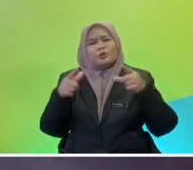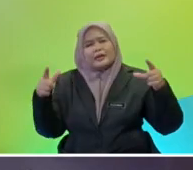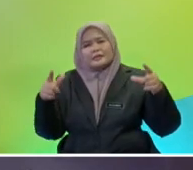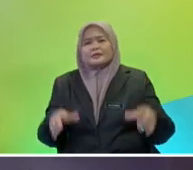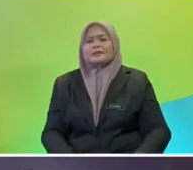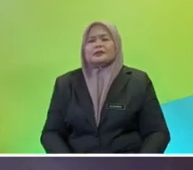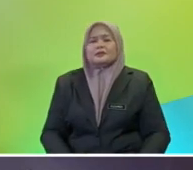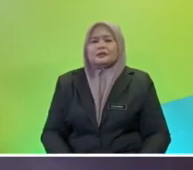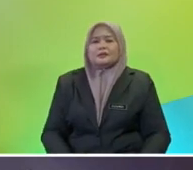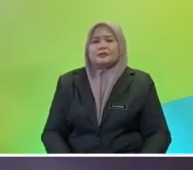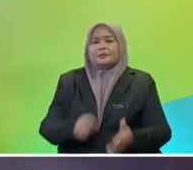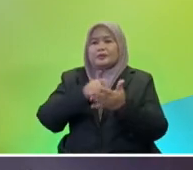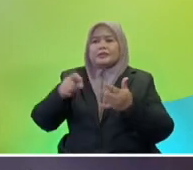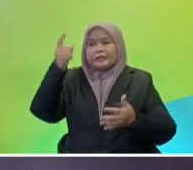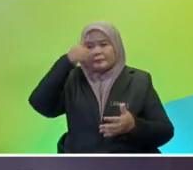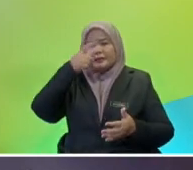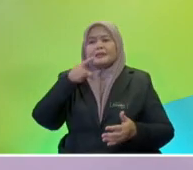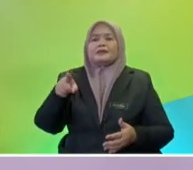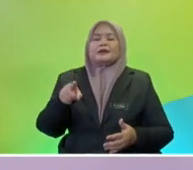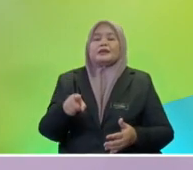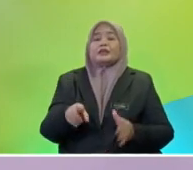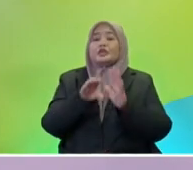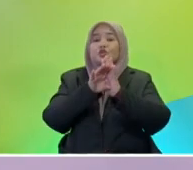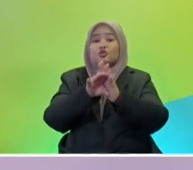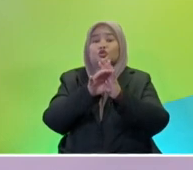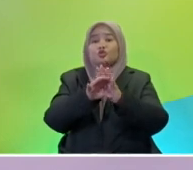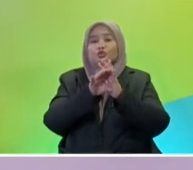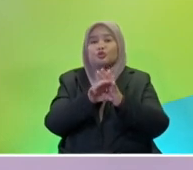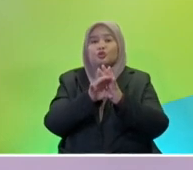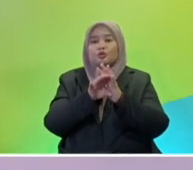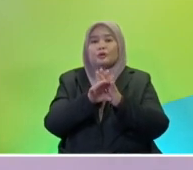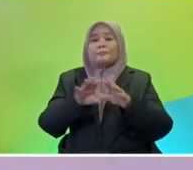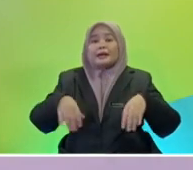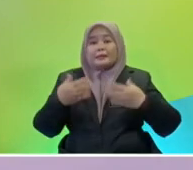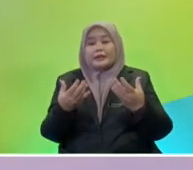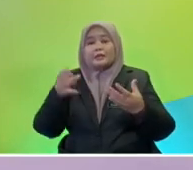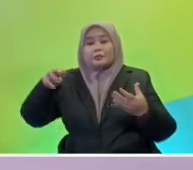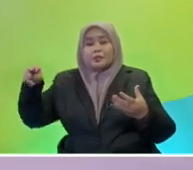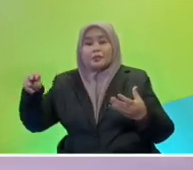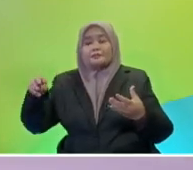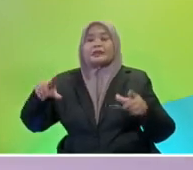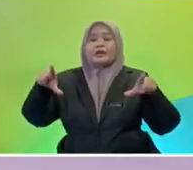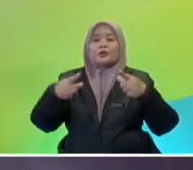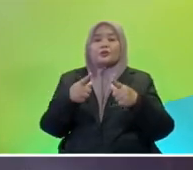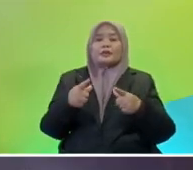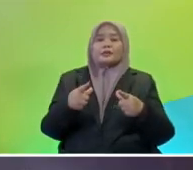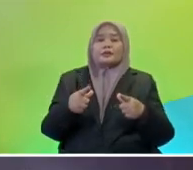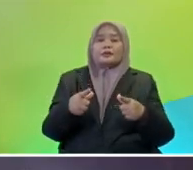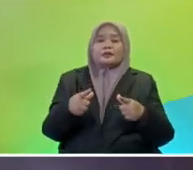baca melihat penulisan yang ada di depan Aiman ini ini adalah contoh-contoh bagaimana murid melakukan